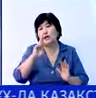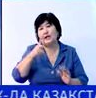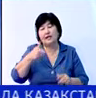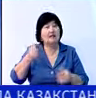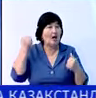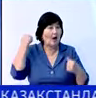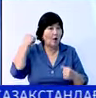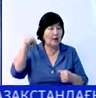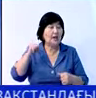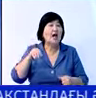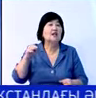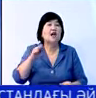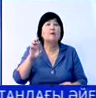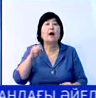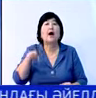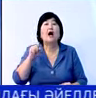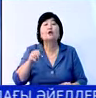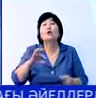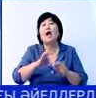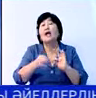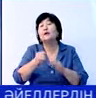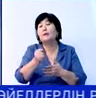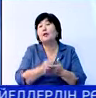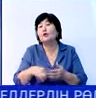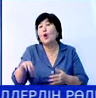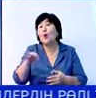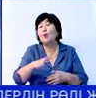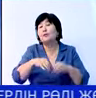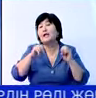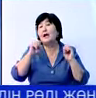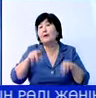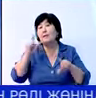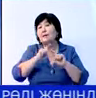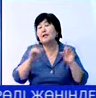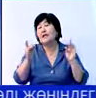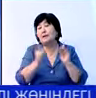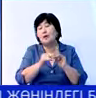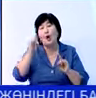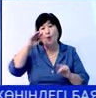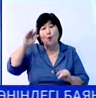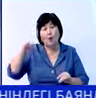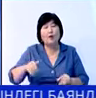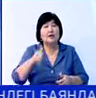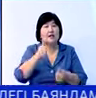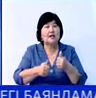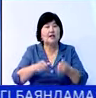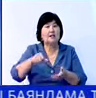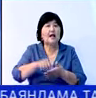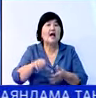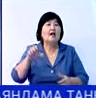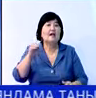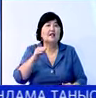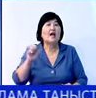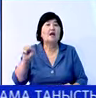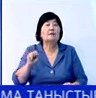бағындырды. Жалаңтөс Бахадүр атындағы олимпиадалық резервтің облыстық мамандырылған мектеп-интернаты оқушысы жарысқа Арман Әбдіраев